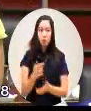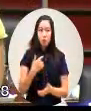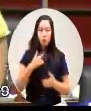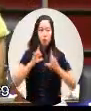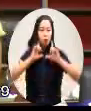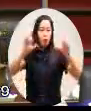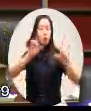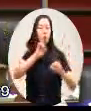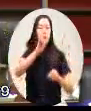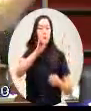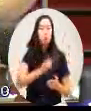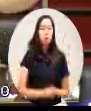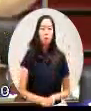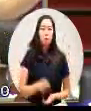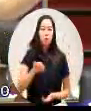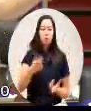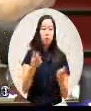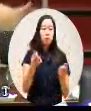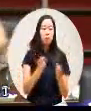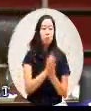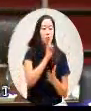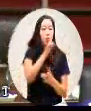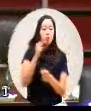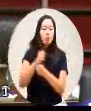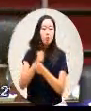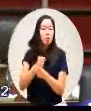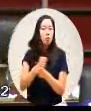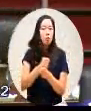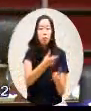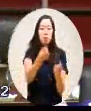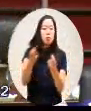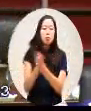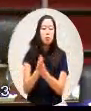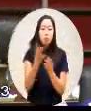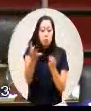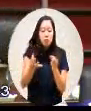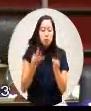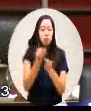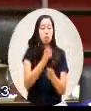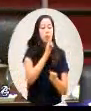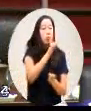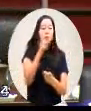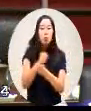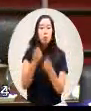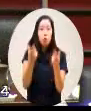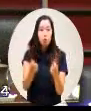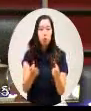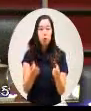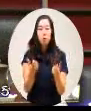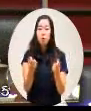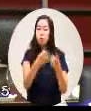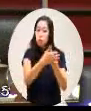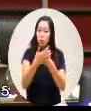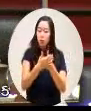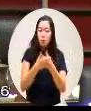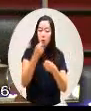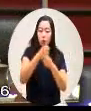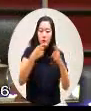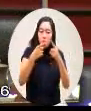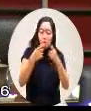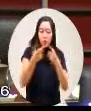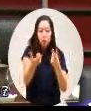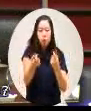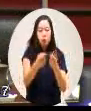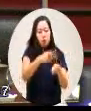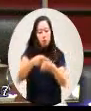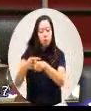话，我的面相讲甲全部同款，别人一句以来讲甲全部同款，一直维持我做人的风格。